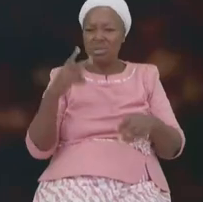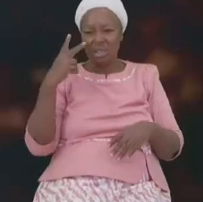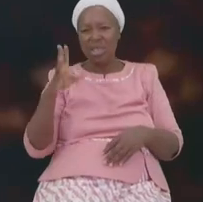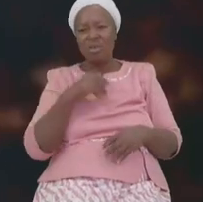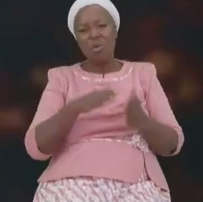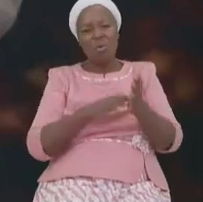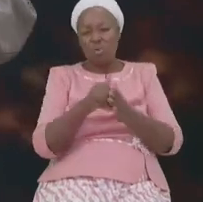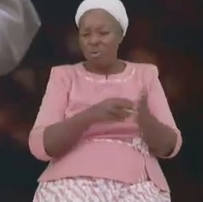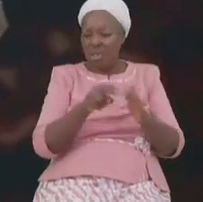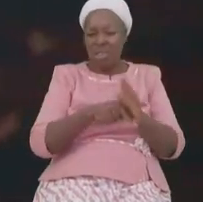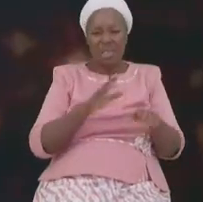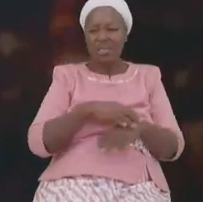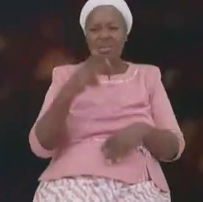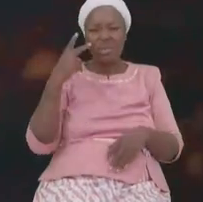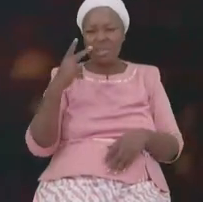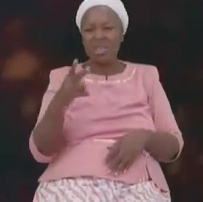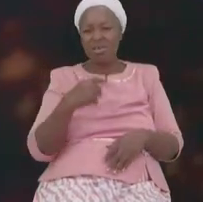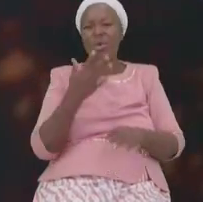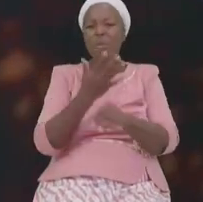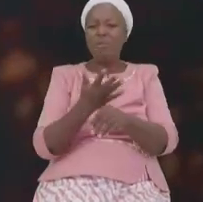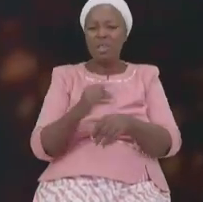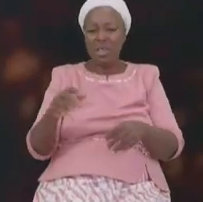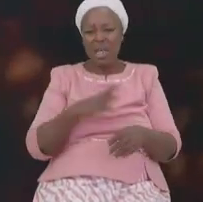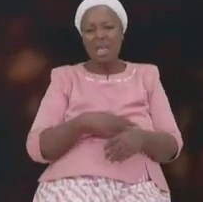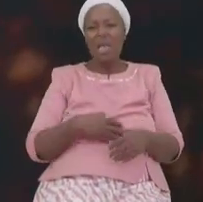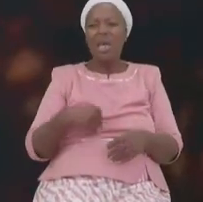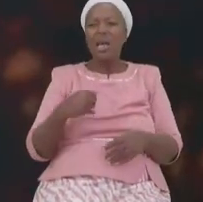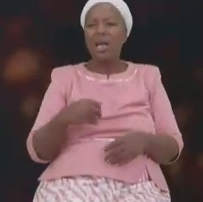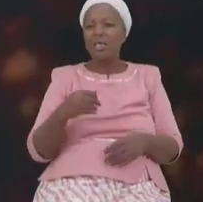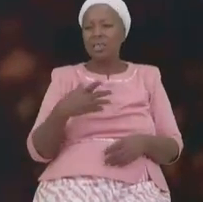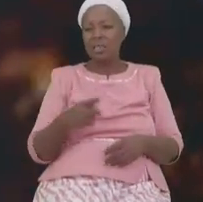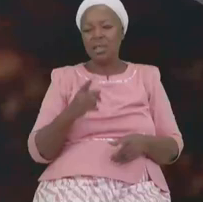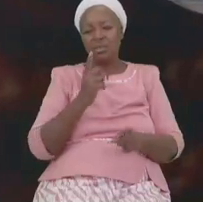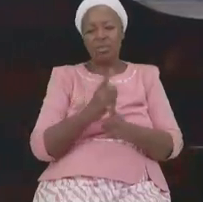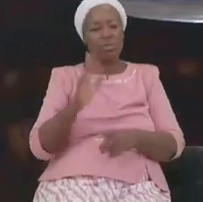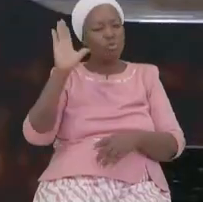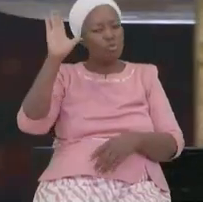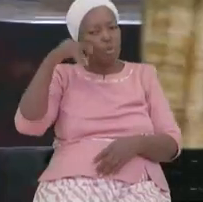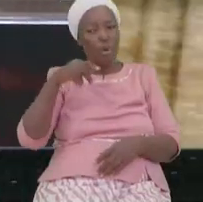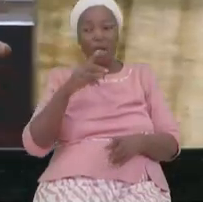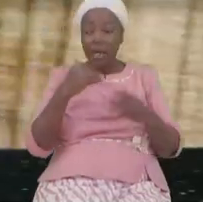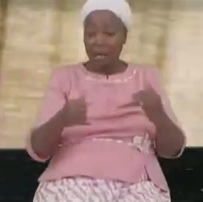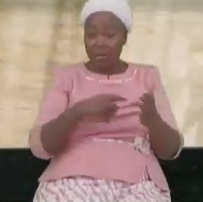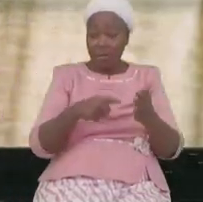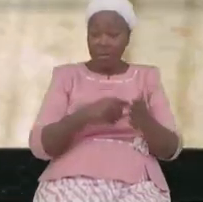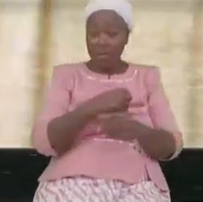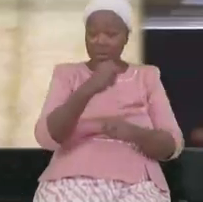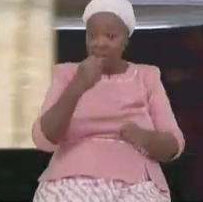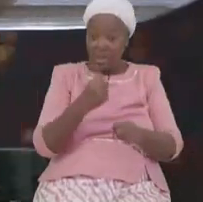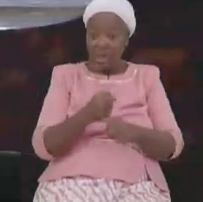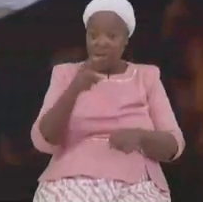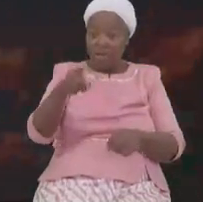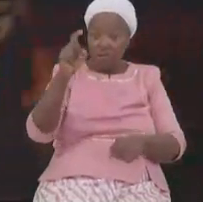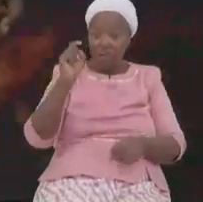Ils ne reconnaissent pas tes plaidoiries. Ils sont têtus. Maintenant, cette année, tu dois être plus